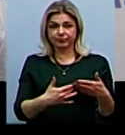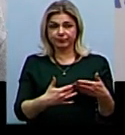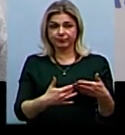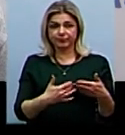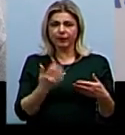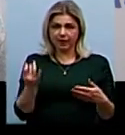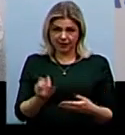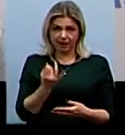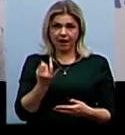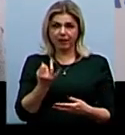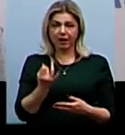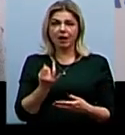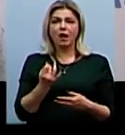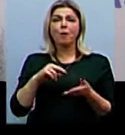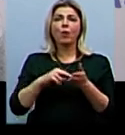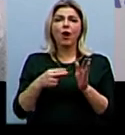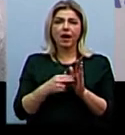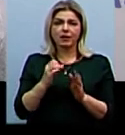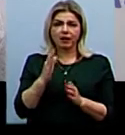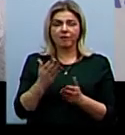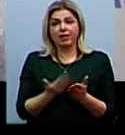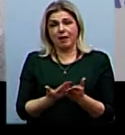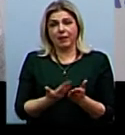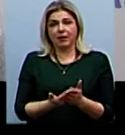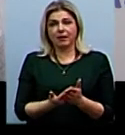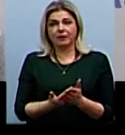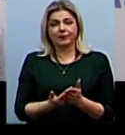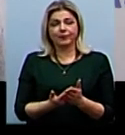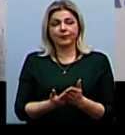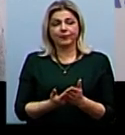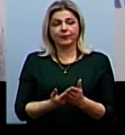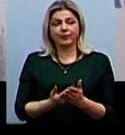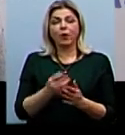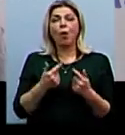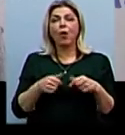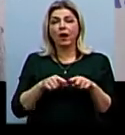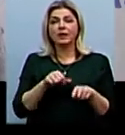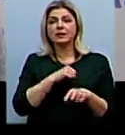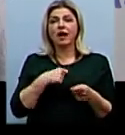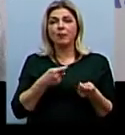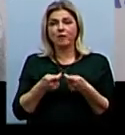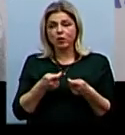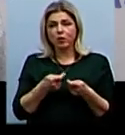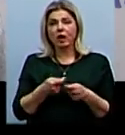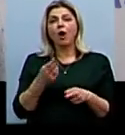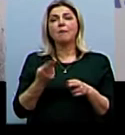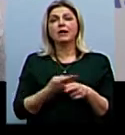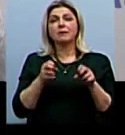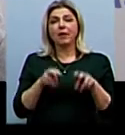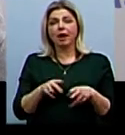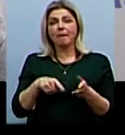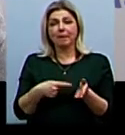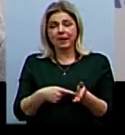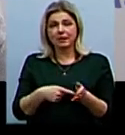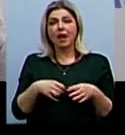досить цікавих інфраструктурних проєктів, наприклад, електронне самоврядування, безпека міста,